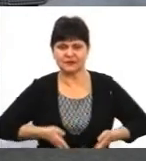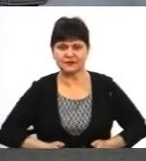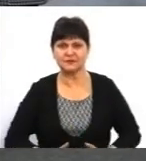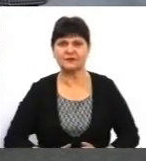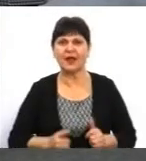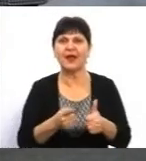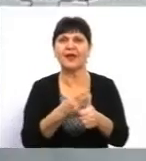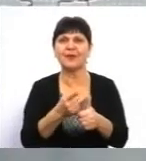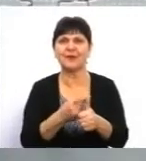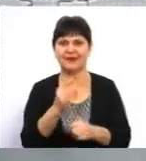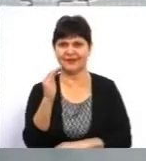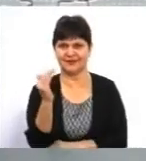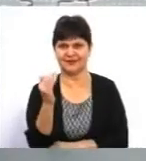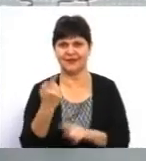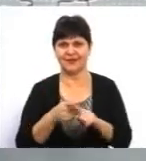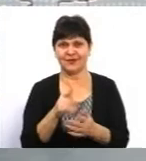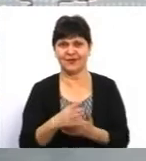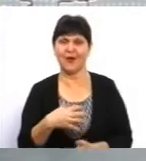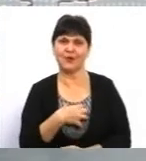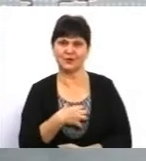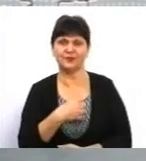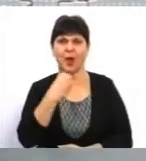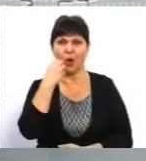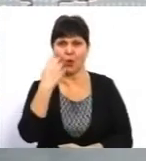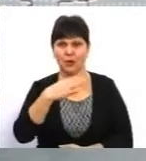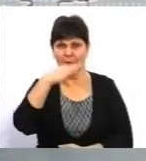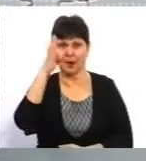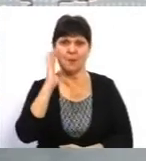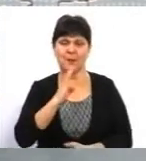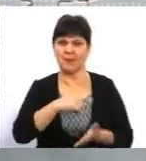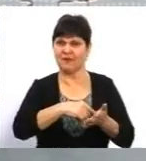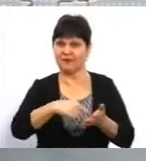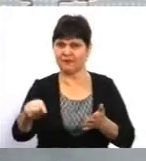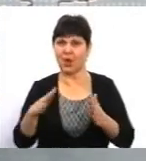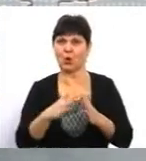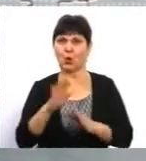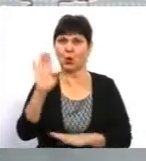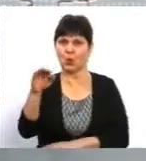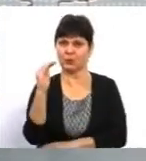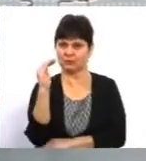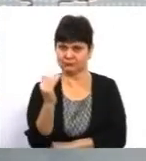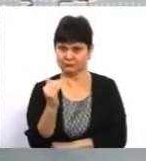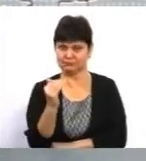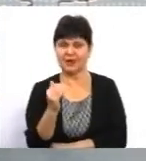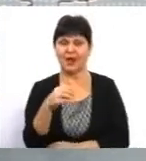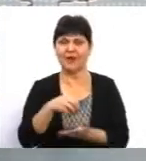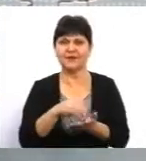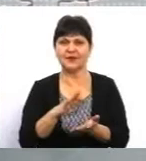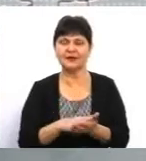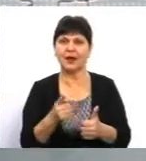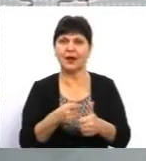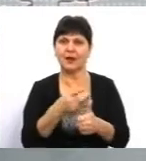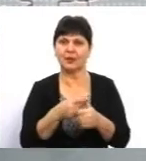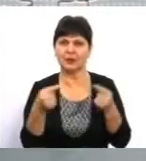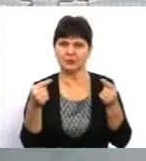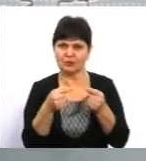це є основним. Тому, коли батьки виписуються, породілля виписується з маленькою дитинкою додому, коли визначається ім'я,